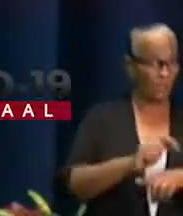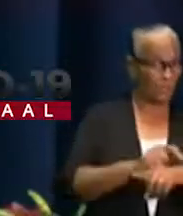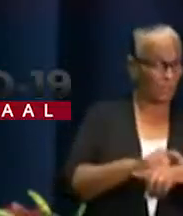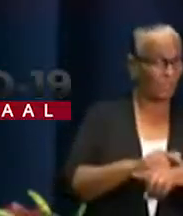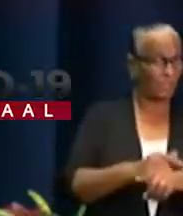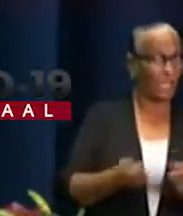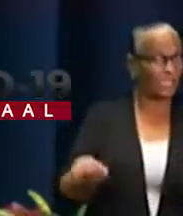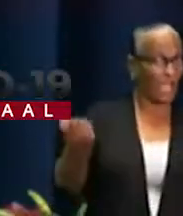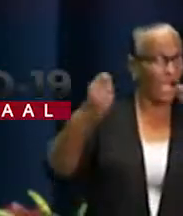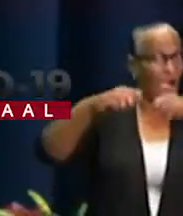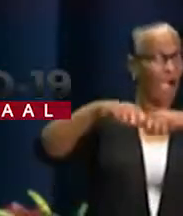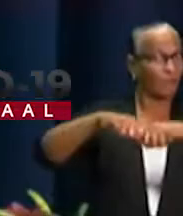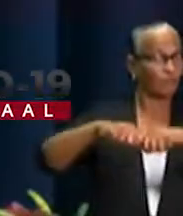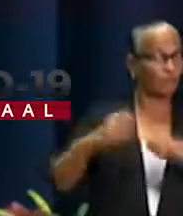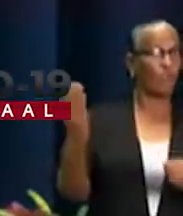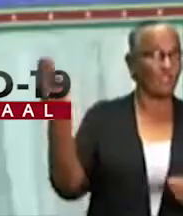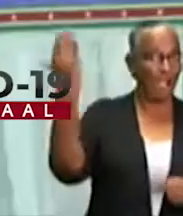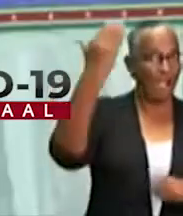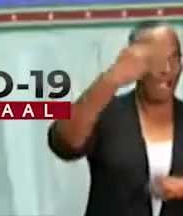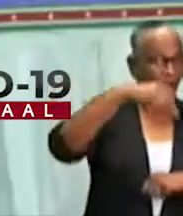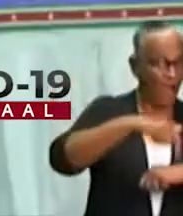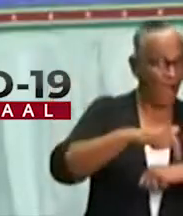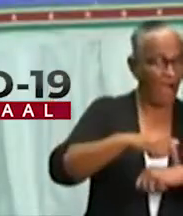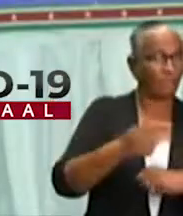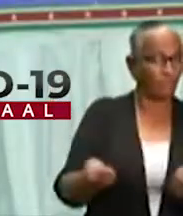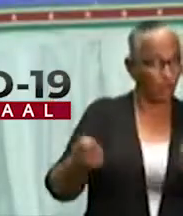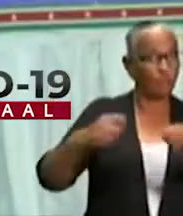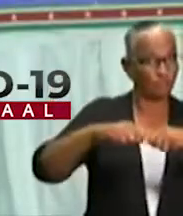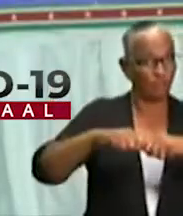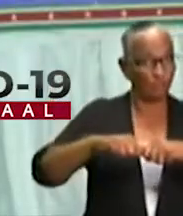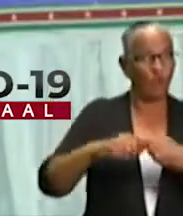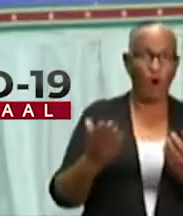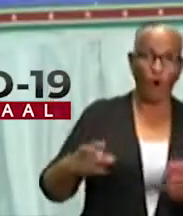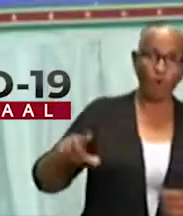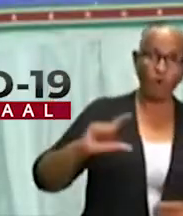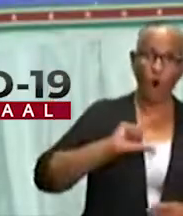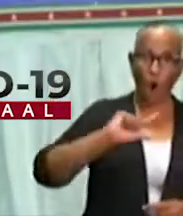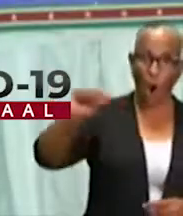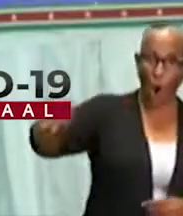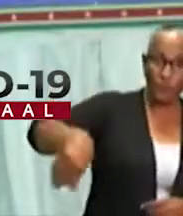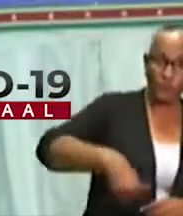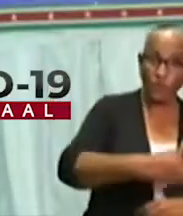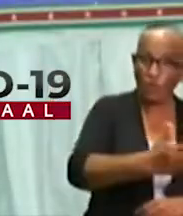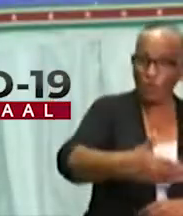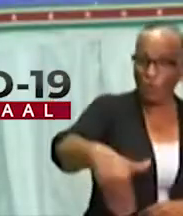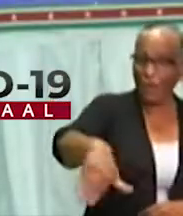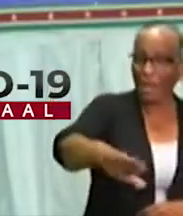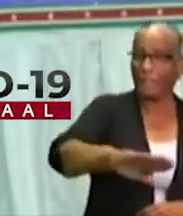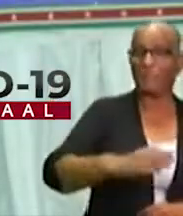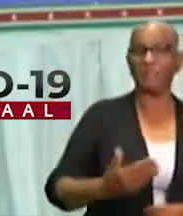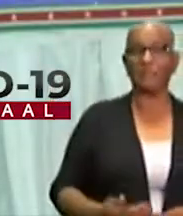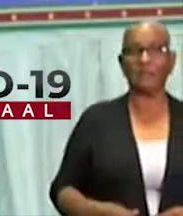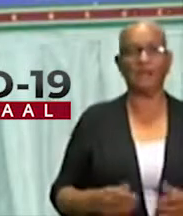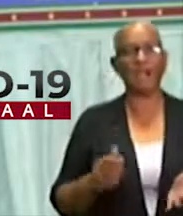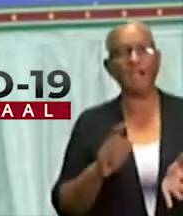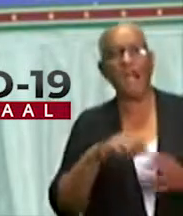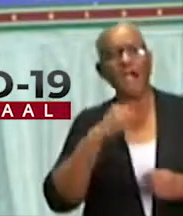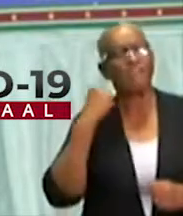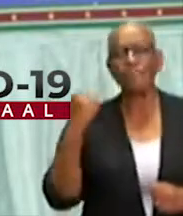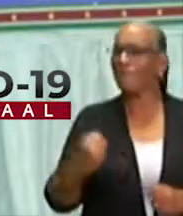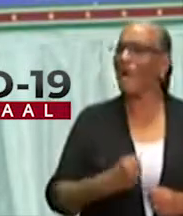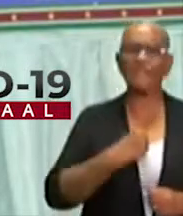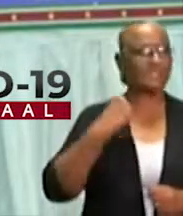is, avondklok, of vele mensen zeggen het uitgaansverbod, vaker is gebruikt door